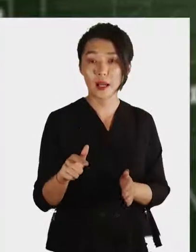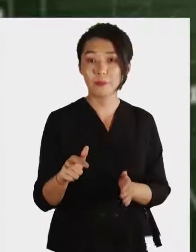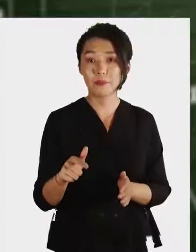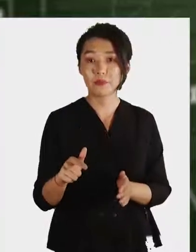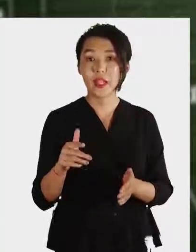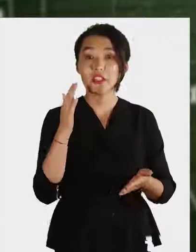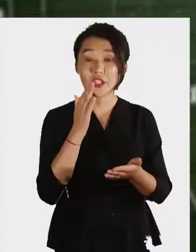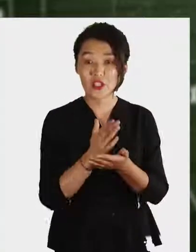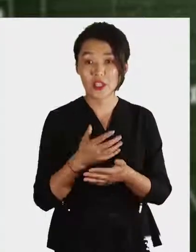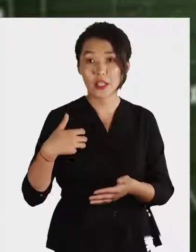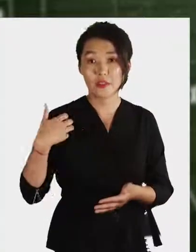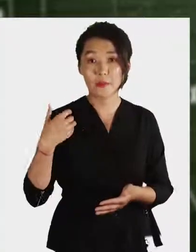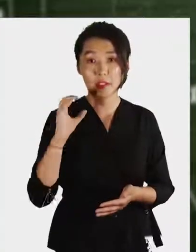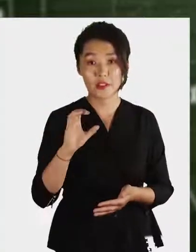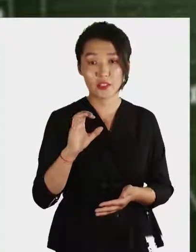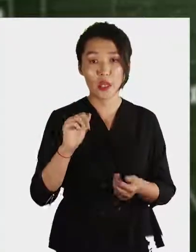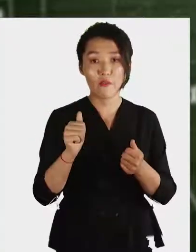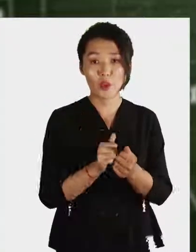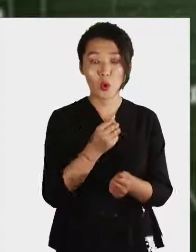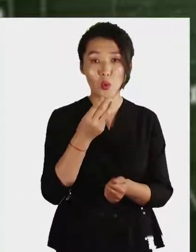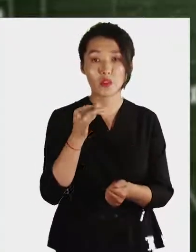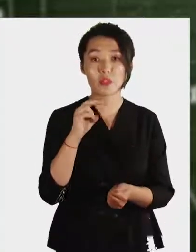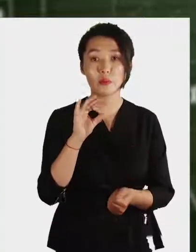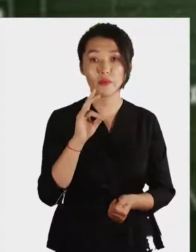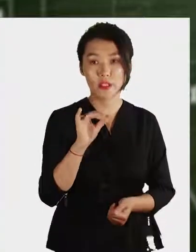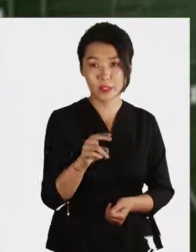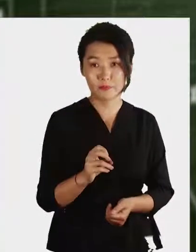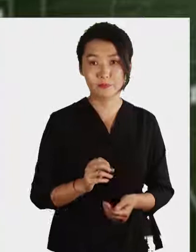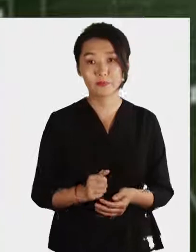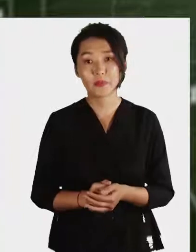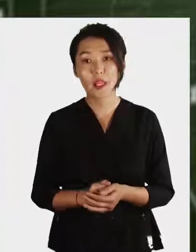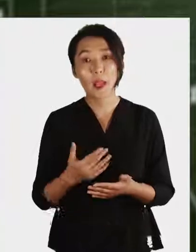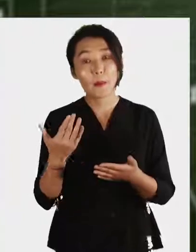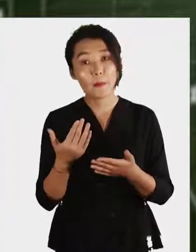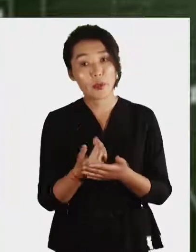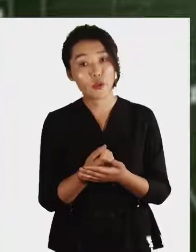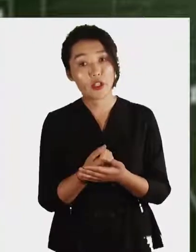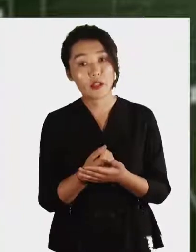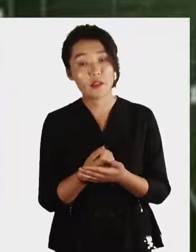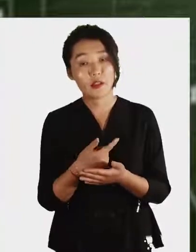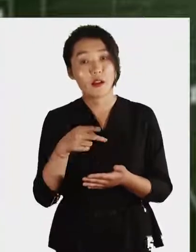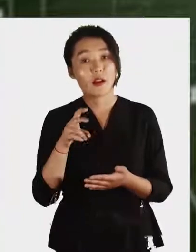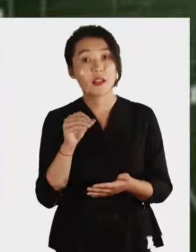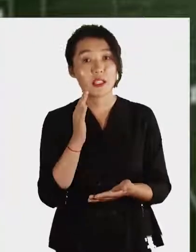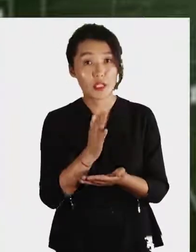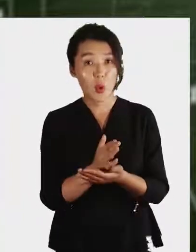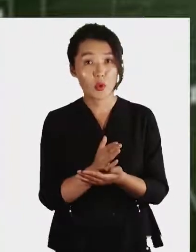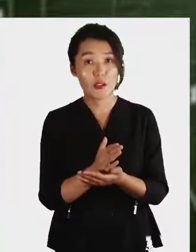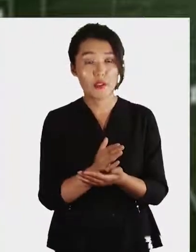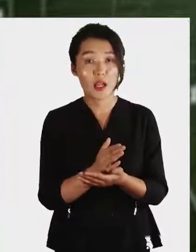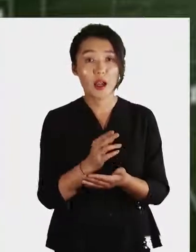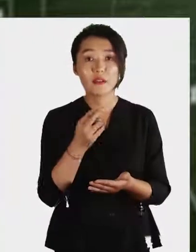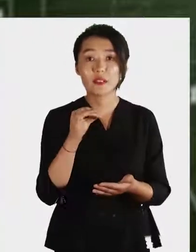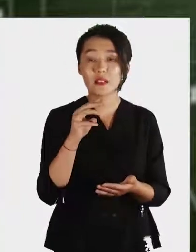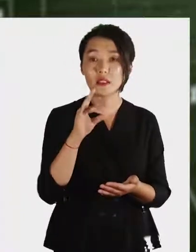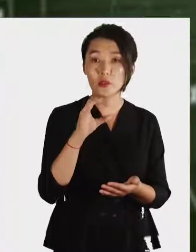Получаем 1175 миллиграмм содержания витамина С в сухом шиповнике. И получается, где